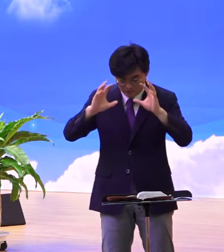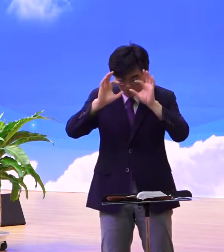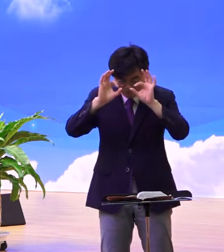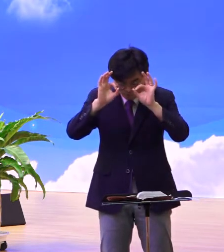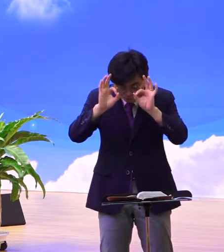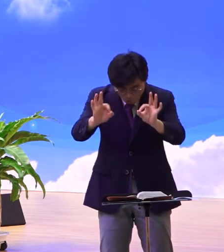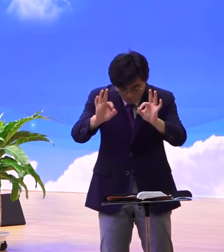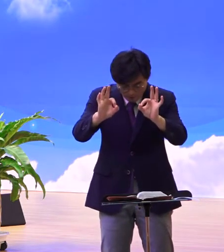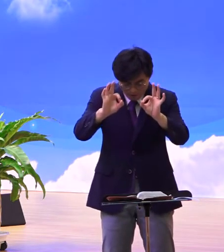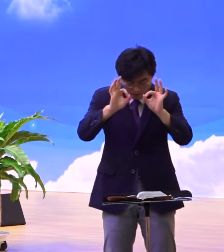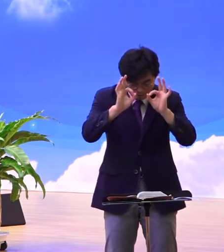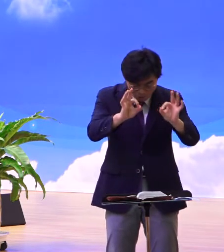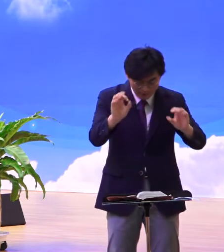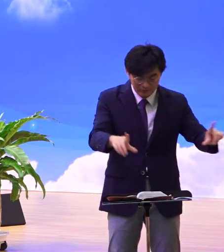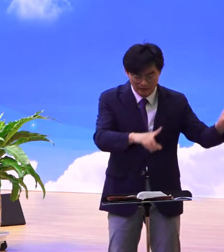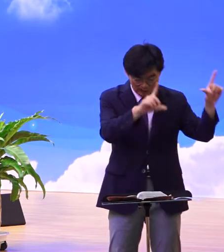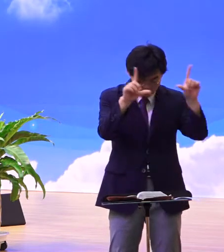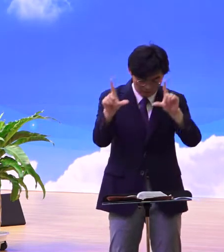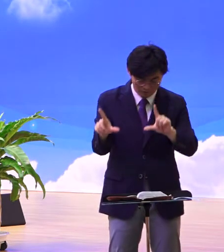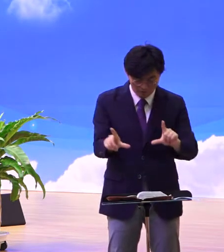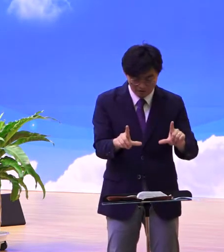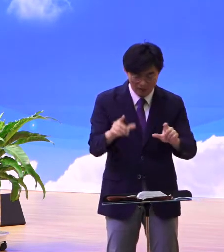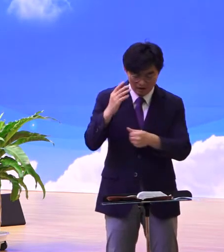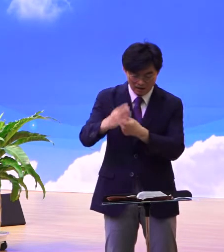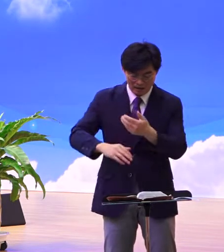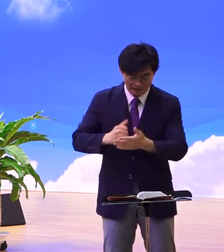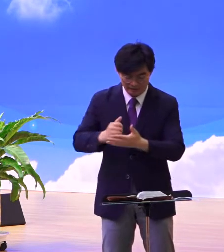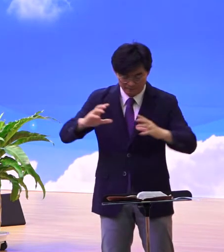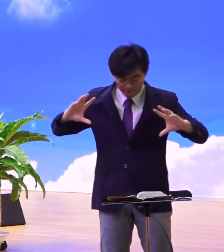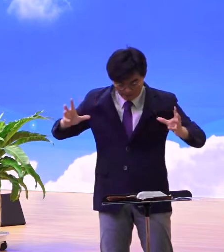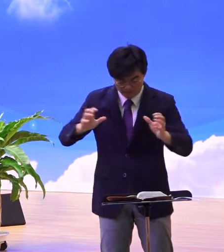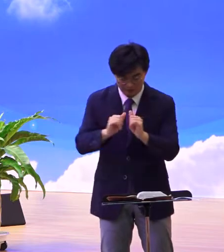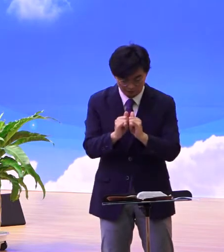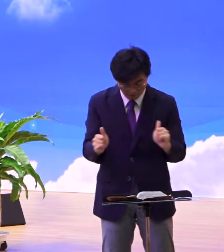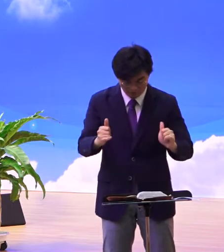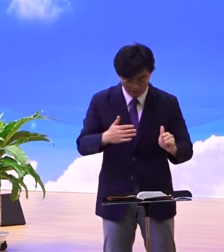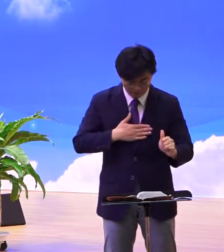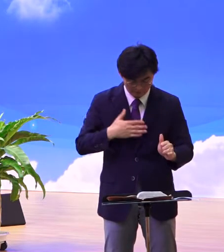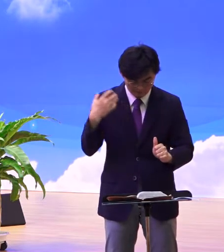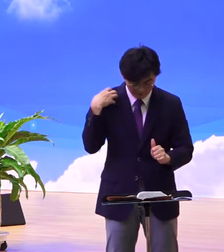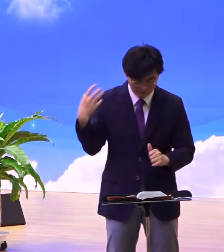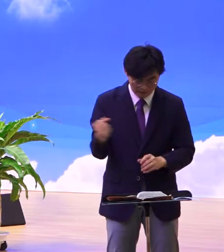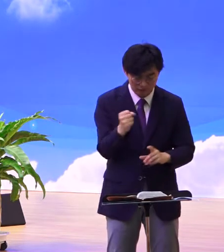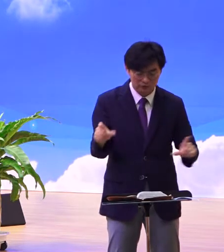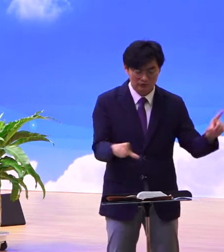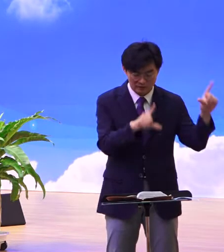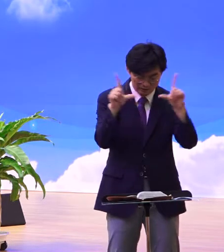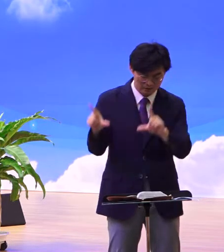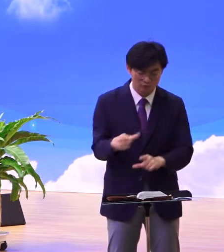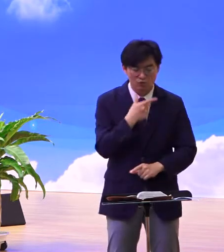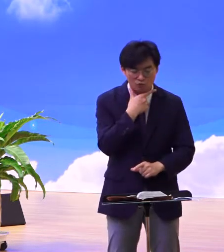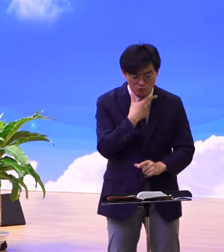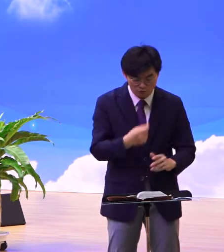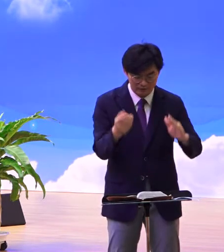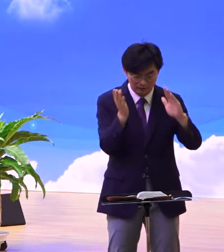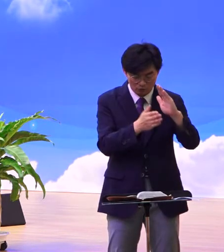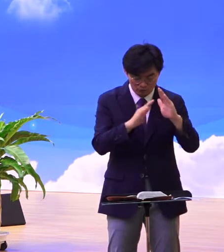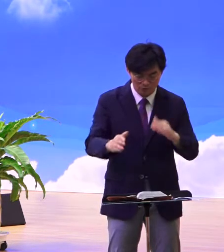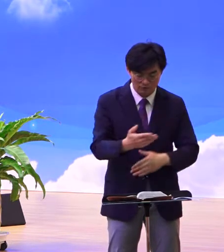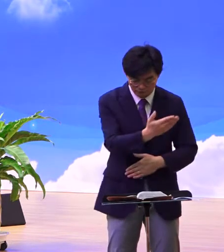이 땅을 하나님의 백성으로 살기를 원하는 영천전의 모든 가족들과 그들의